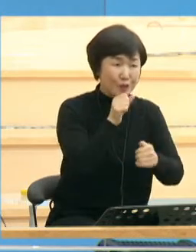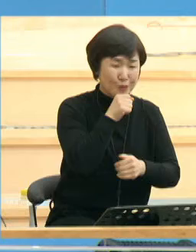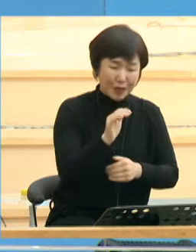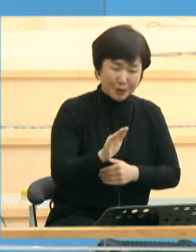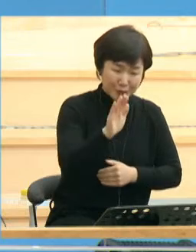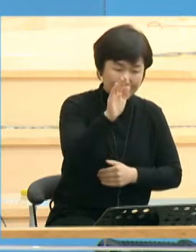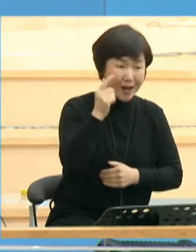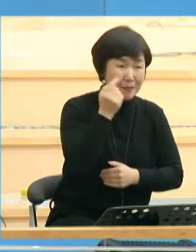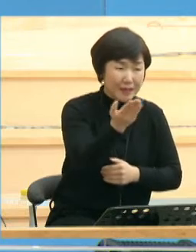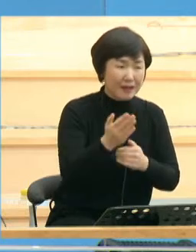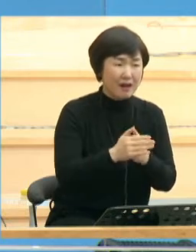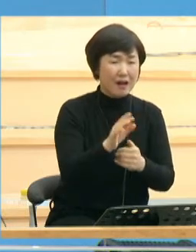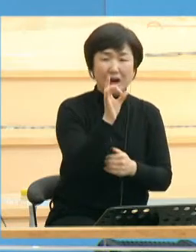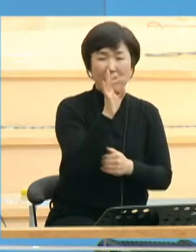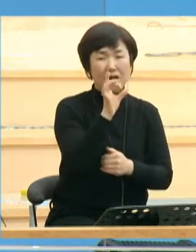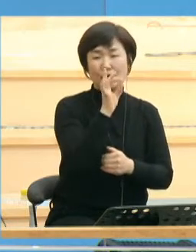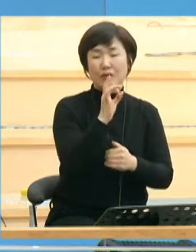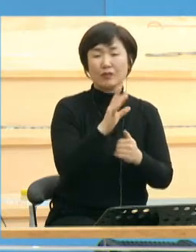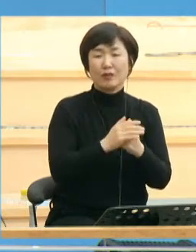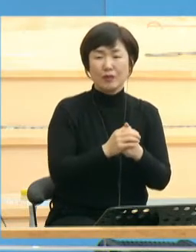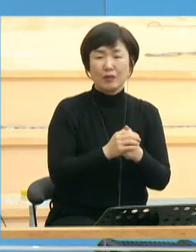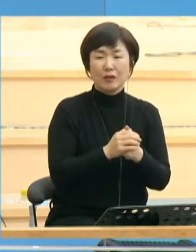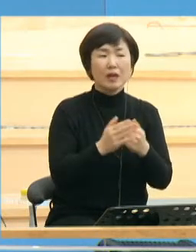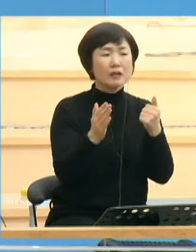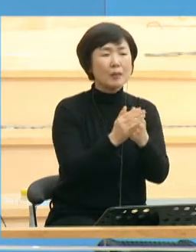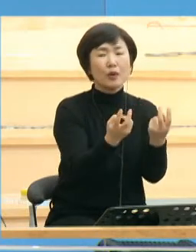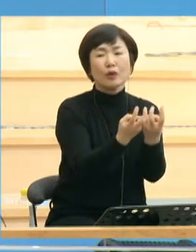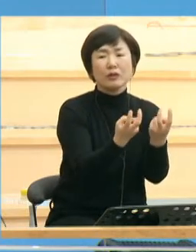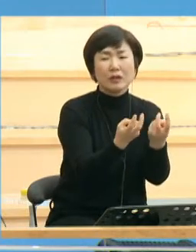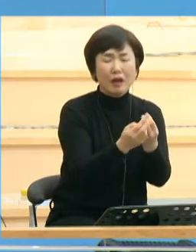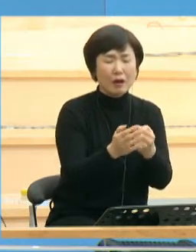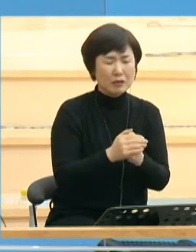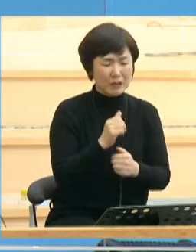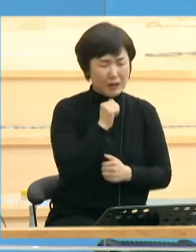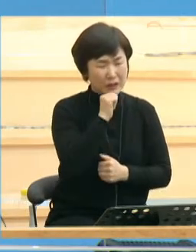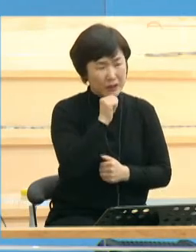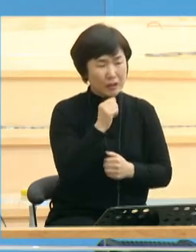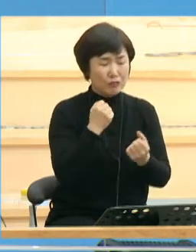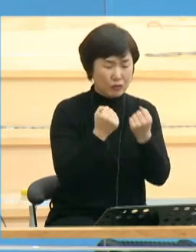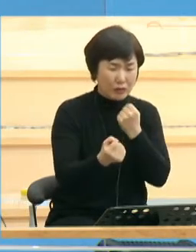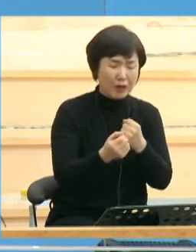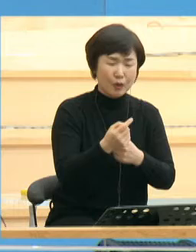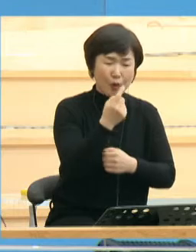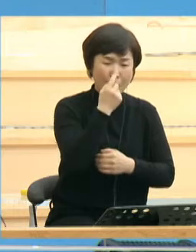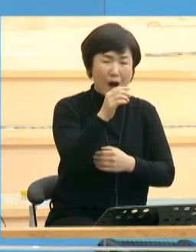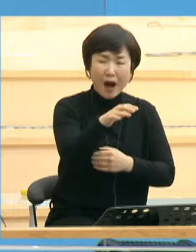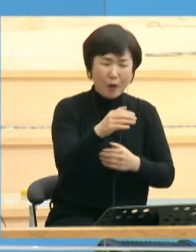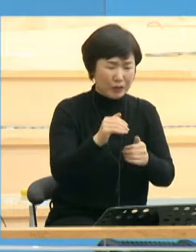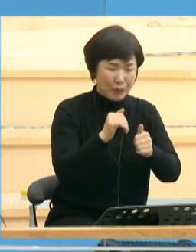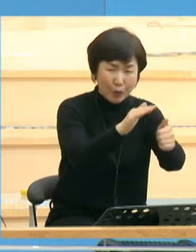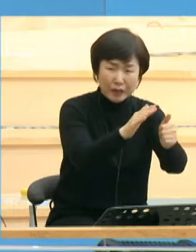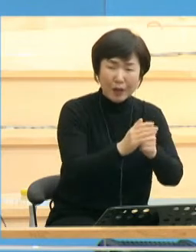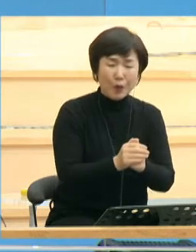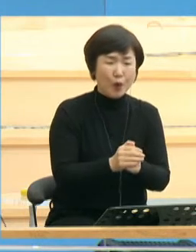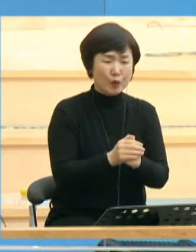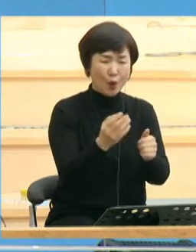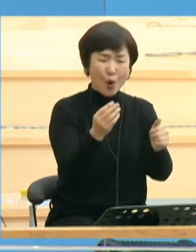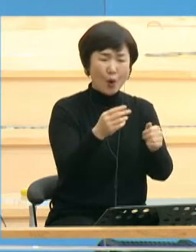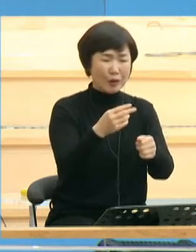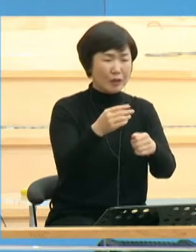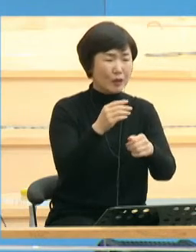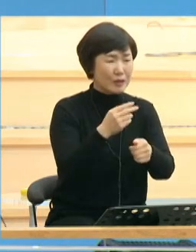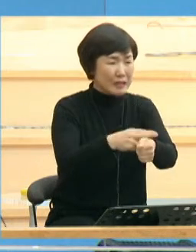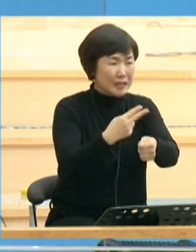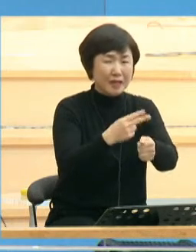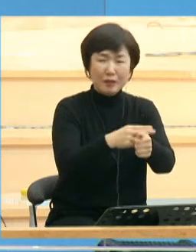알아요 너무나도 잘 알아요 그래서 어떻게 어 없는 형편에 학원 보내고 또 뭐 이렇게 뭐 선생님도 붙여주고